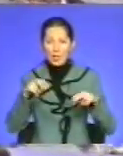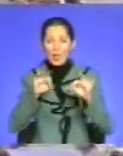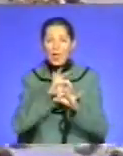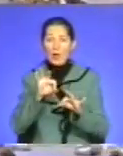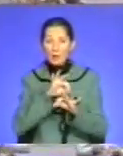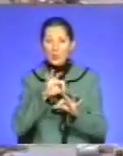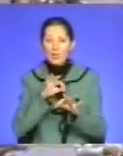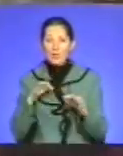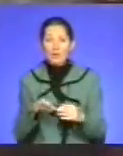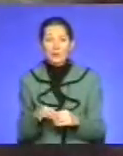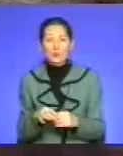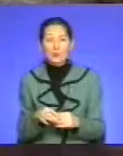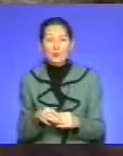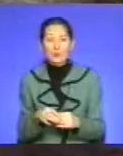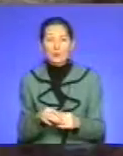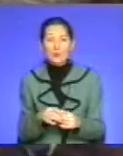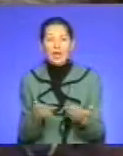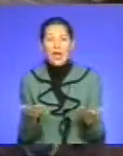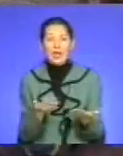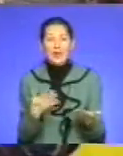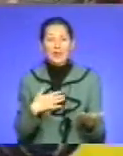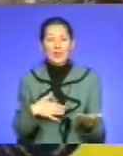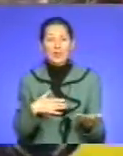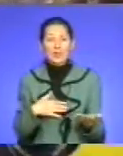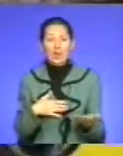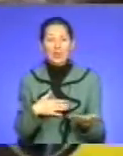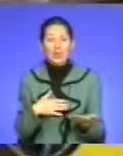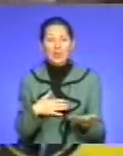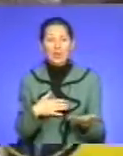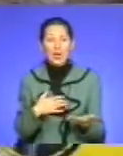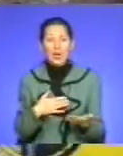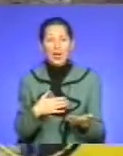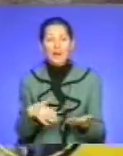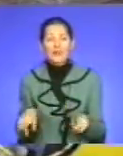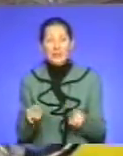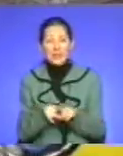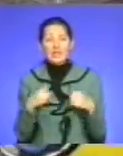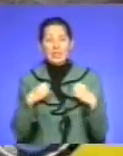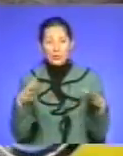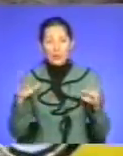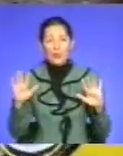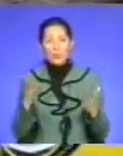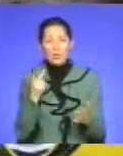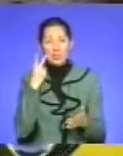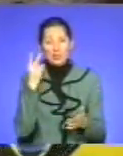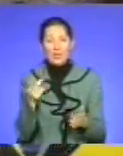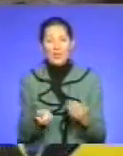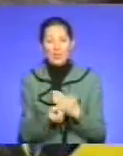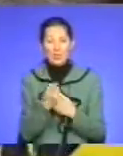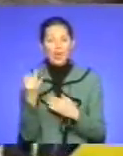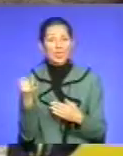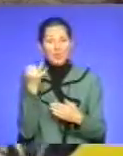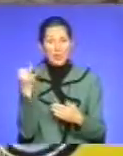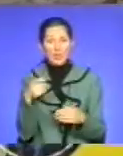на вишиванках. Масові такі святкові події завжди викликають інтерес, і продавці в магазині, і всі перехожі